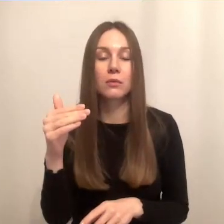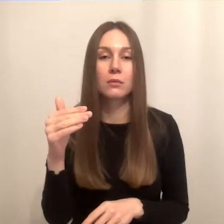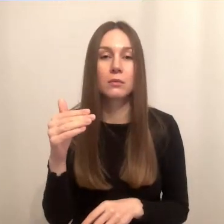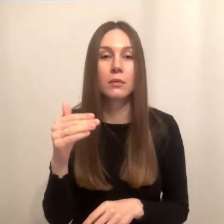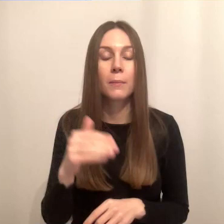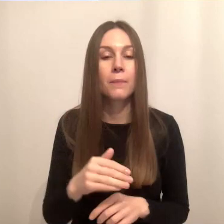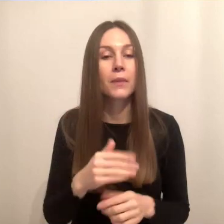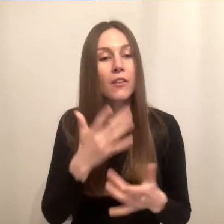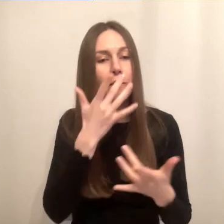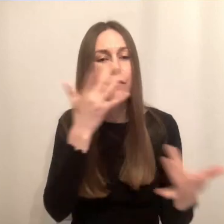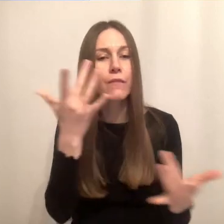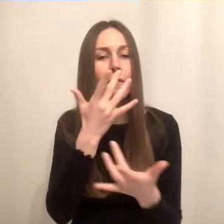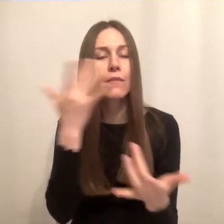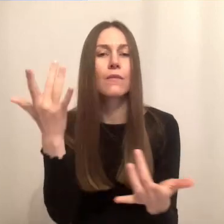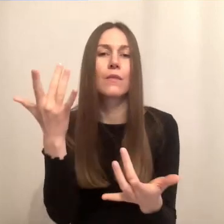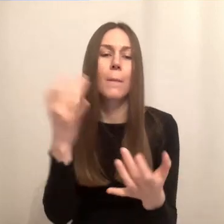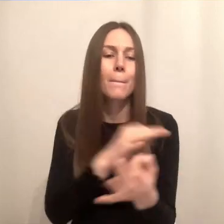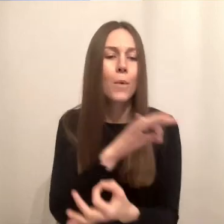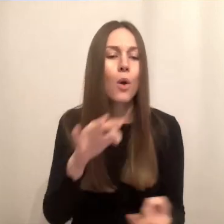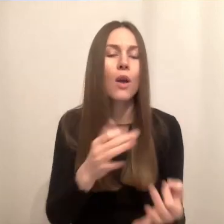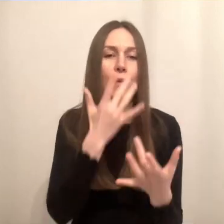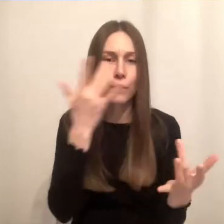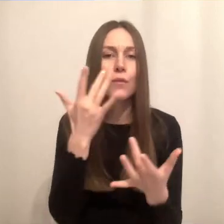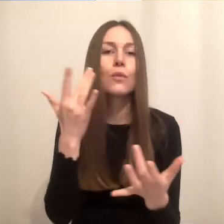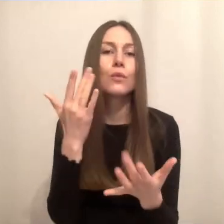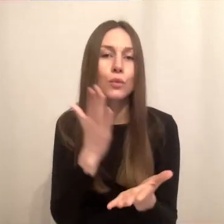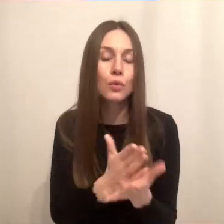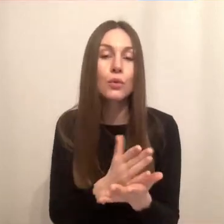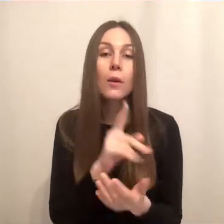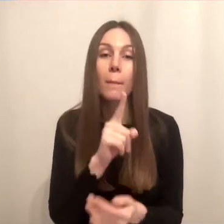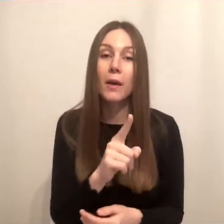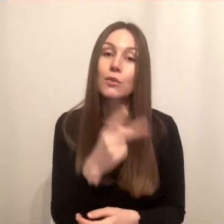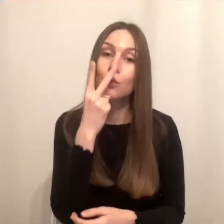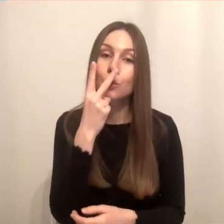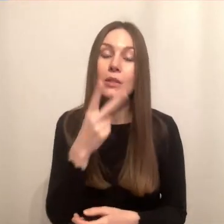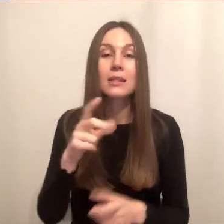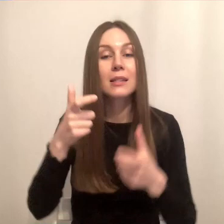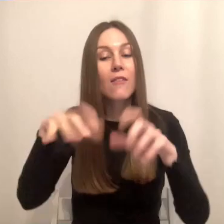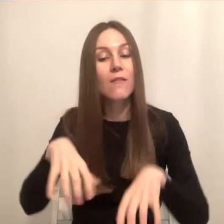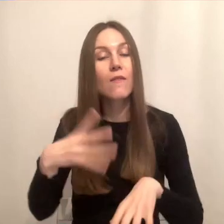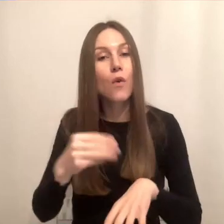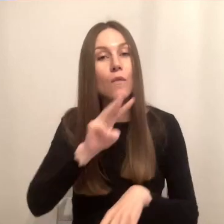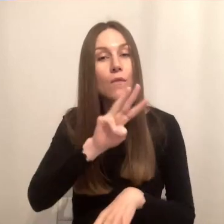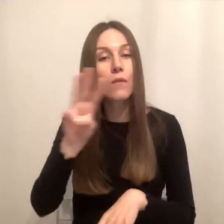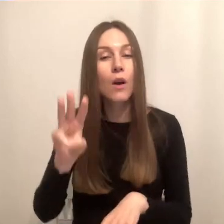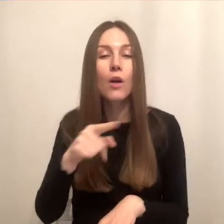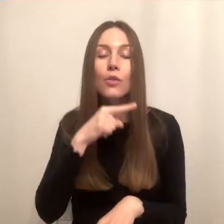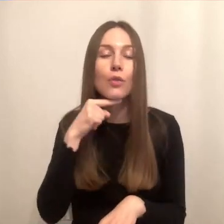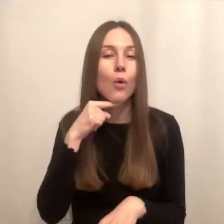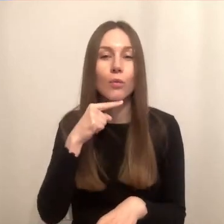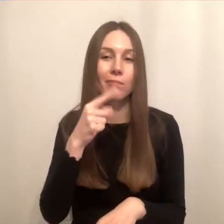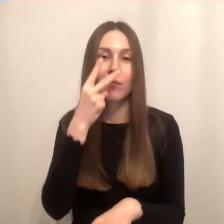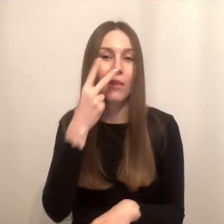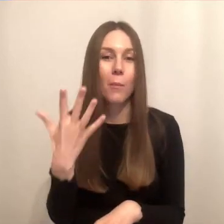tikri viešinimai projektų, bet jeigu mes pažiūrėsime savivaldybės tinklapį, tai nerasim daugelio dalykų, kurie privalomai turi